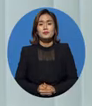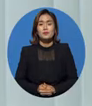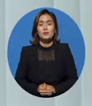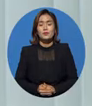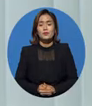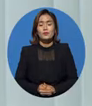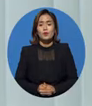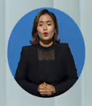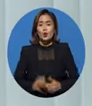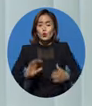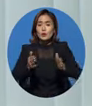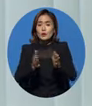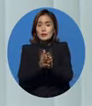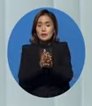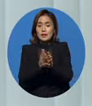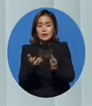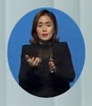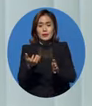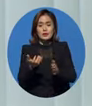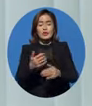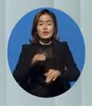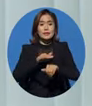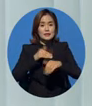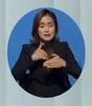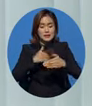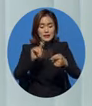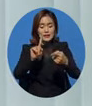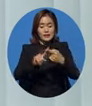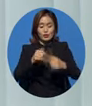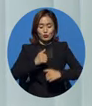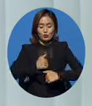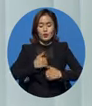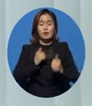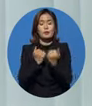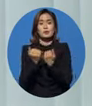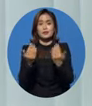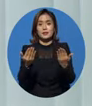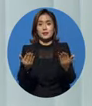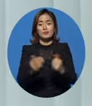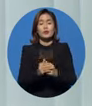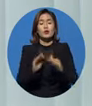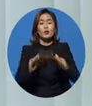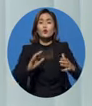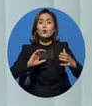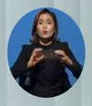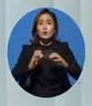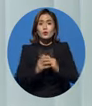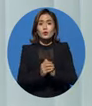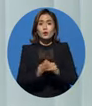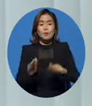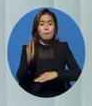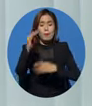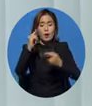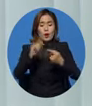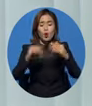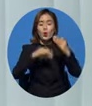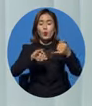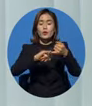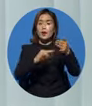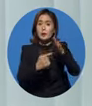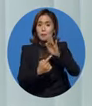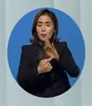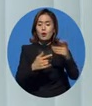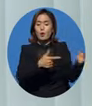4 토론에 앞서 진행 방식과 주의 사항을 간단히 먼저 말씀드리겠습니다 오늘 초로 는 기조 연설과 공약 발표